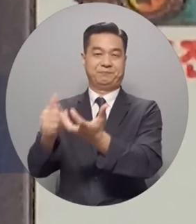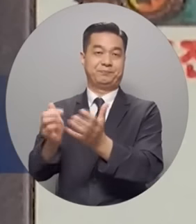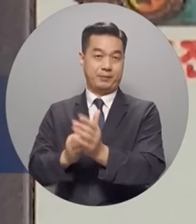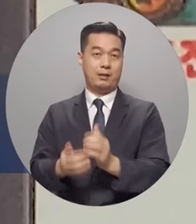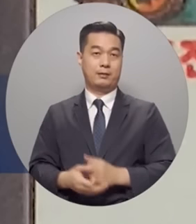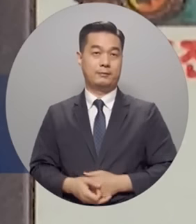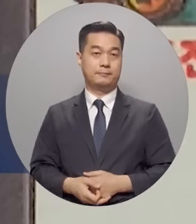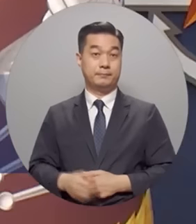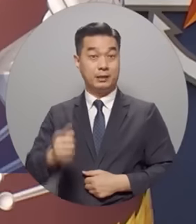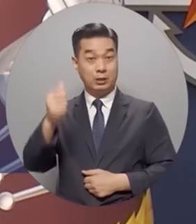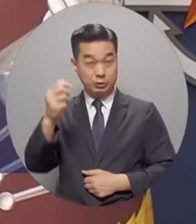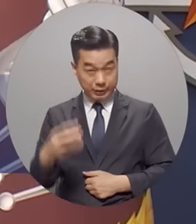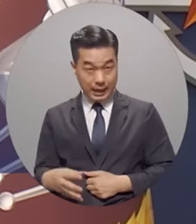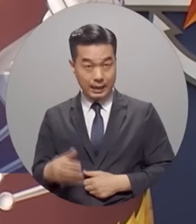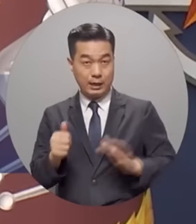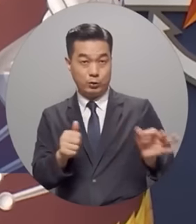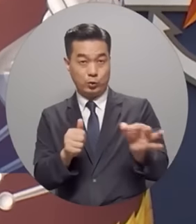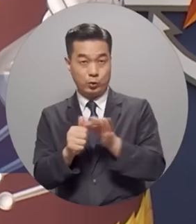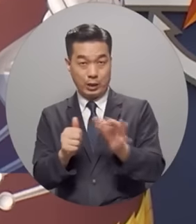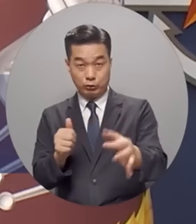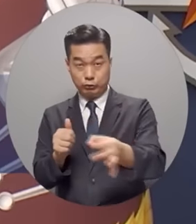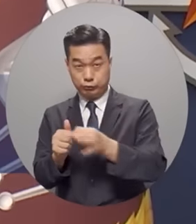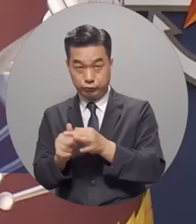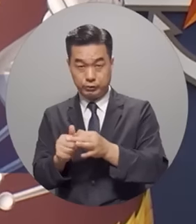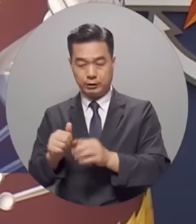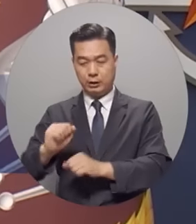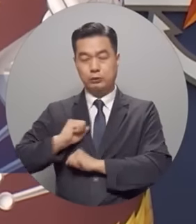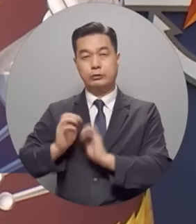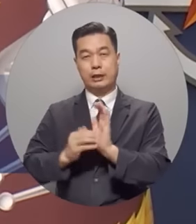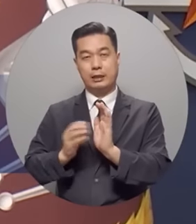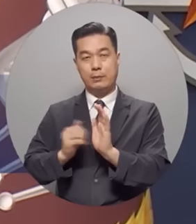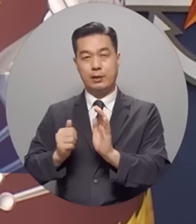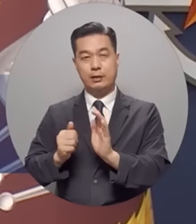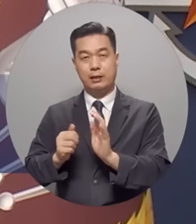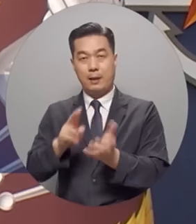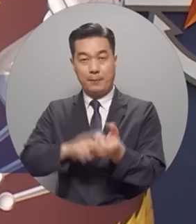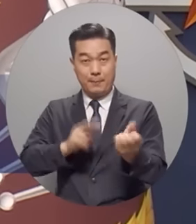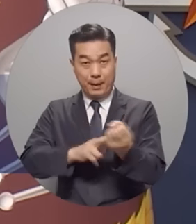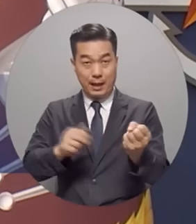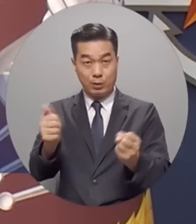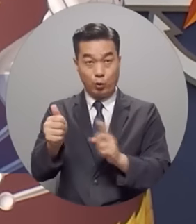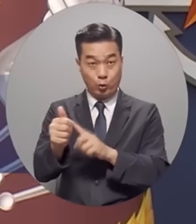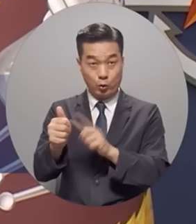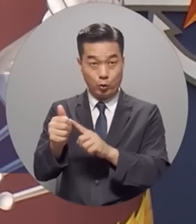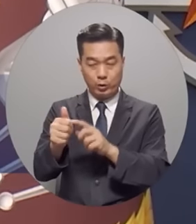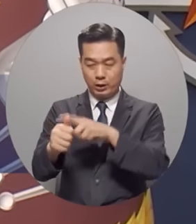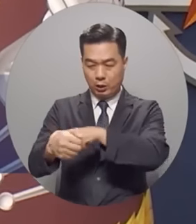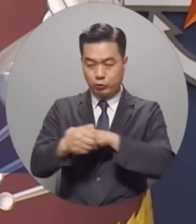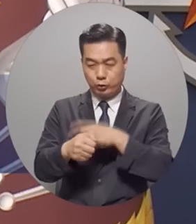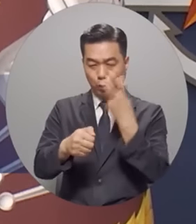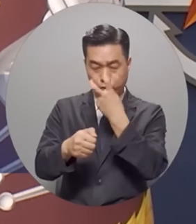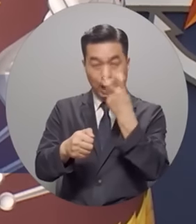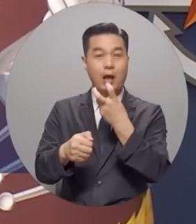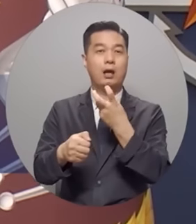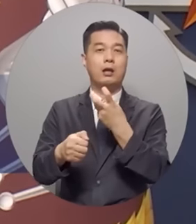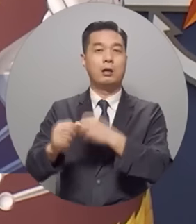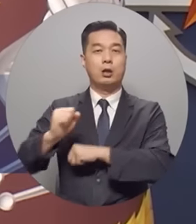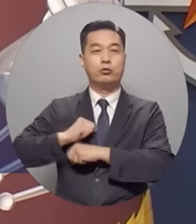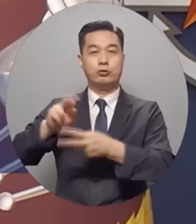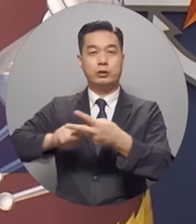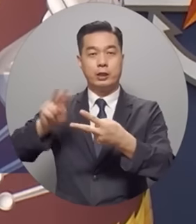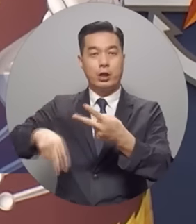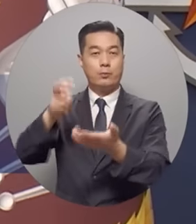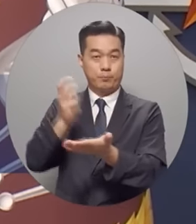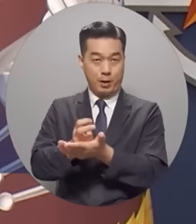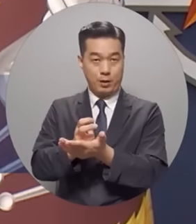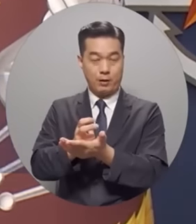수차례 걸쳐 금전을 수수하면서 군사기밀을 유출한 정보사 요원을 구속수사하여 군형법상 일반 이적 등의